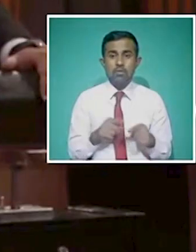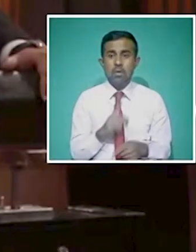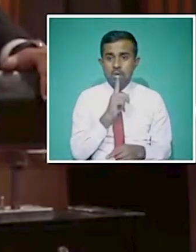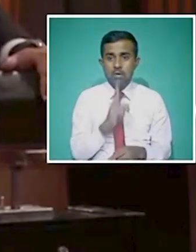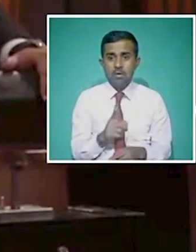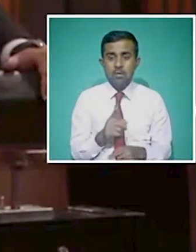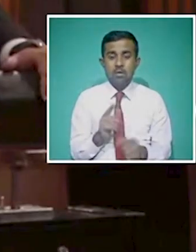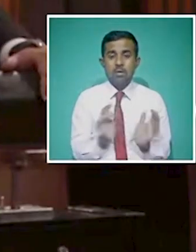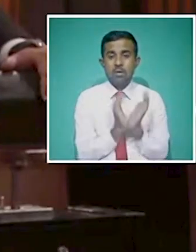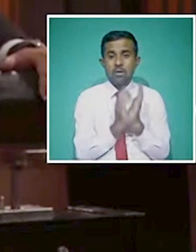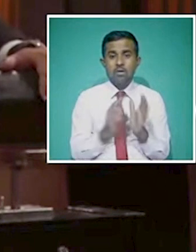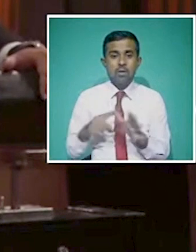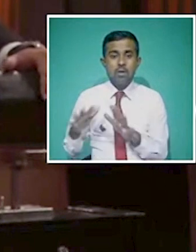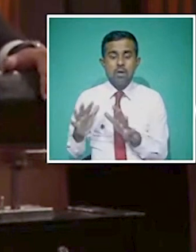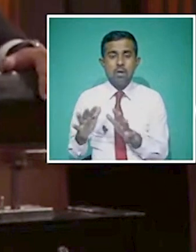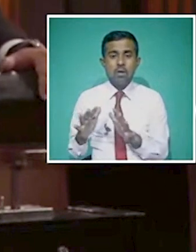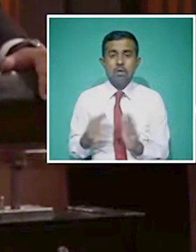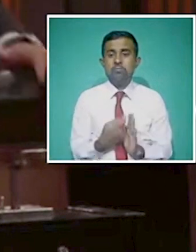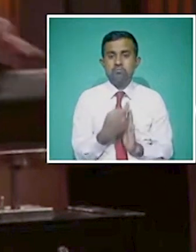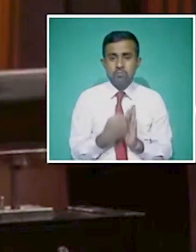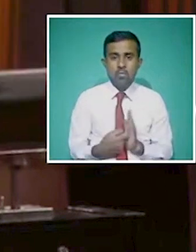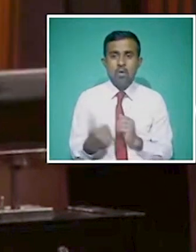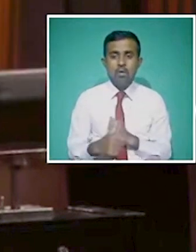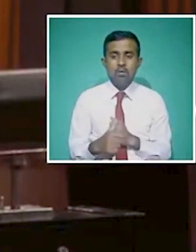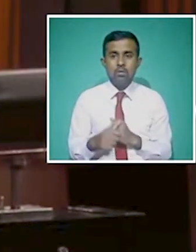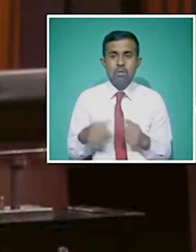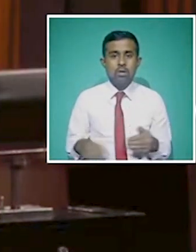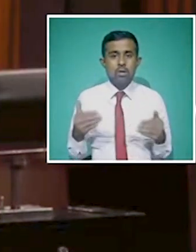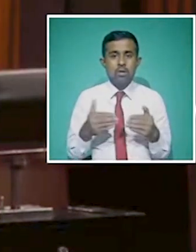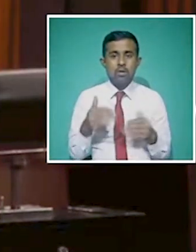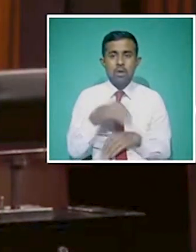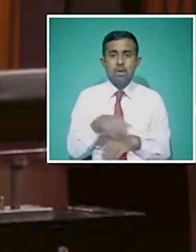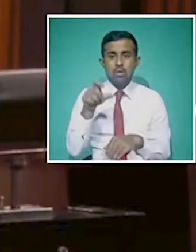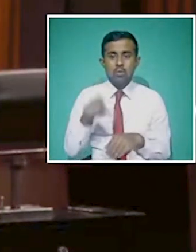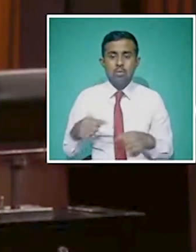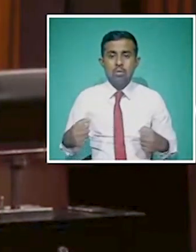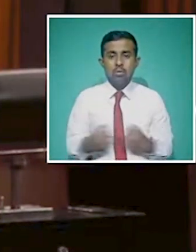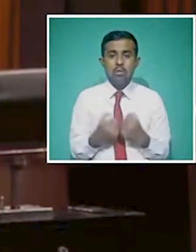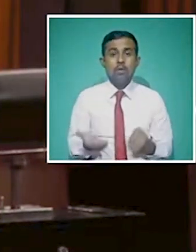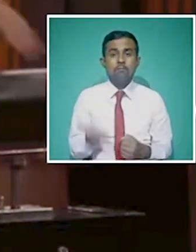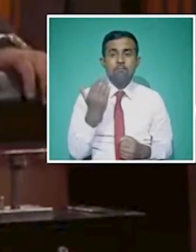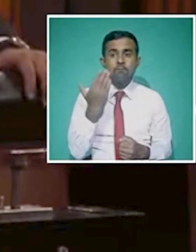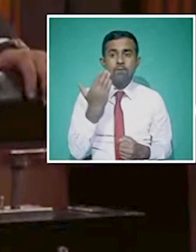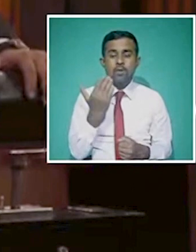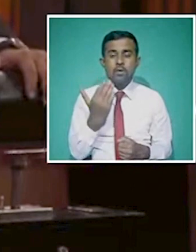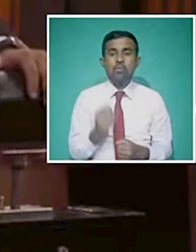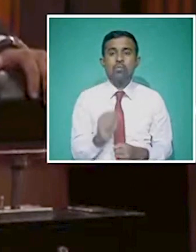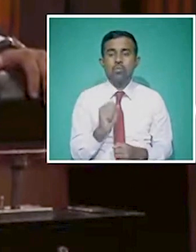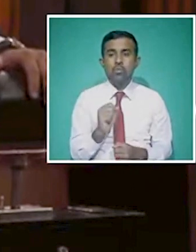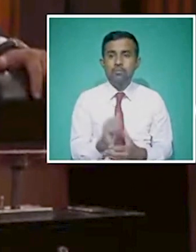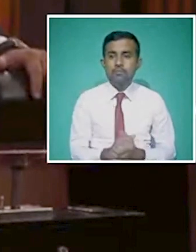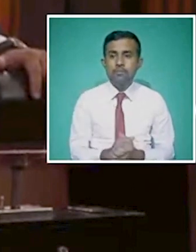මේ ෆොරෙස්ට් එකටයි වයිල්ඩ් ලයිෆ් එකටයි ප්‍රතිපත්තියක් හදන්න. අද වෙනතුරු මේ මිනිස් අලි මිනිස් ගැටුම වැඩි වෙලා තියෙන, උග්‍ර වෙලා තියෙන ප්‍රධාන හේතුව